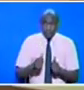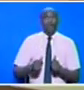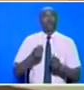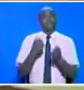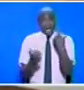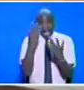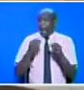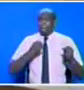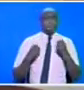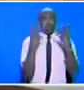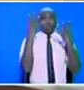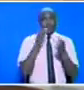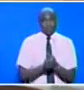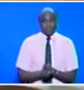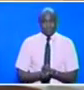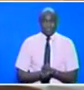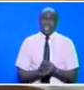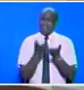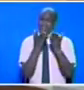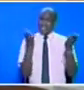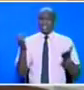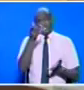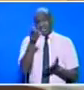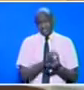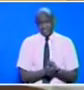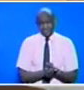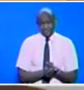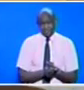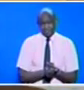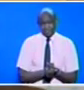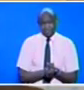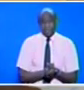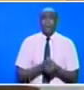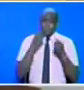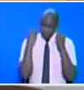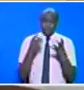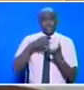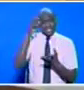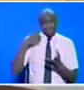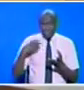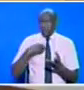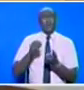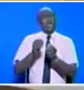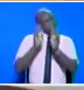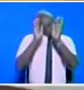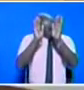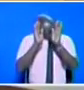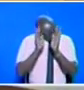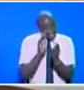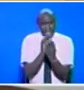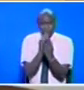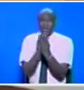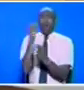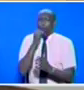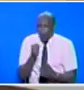zikawa zimesikika. Those things were things that are antiques. Most of them are antiques. And as you know, something